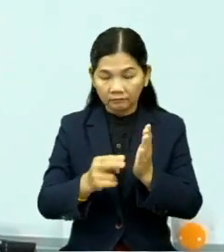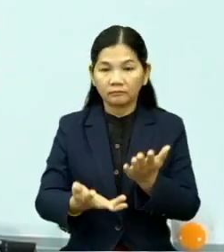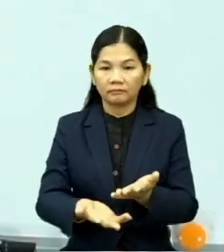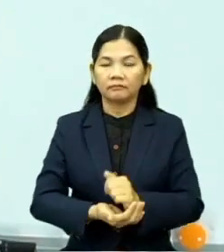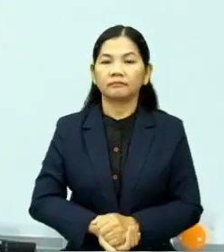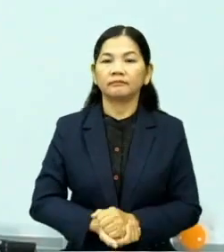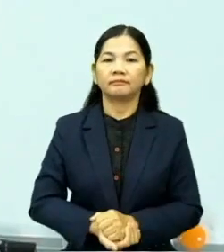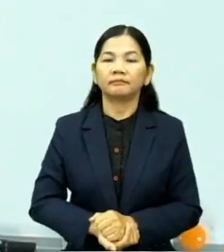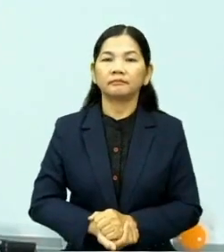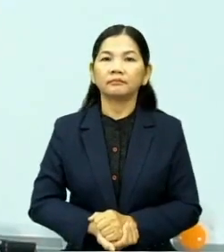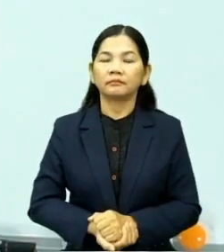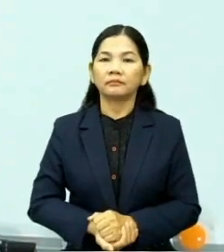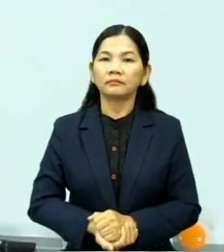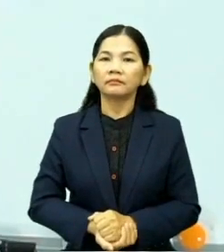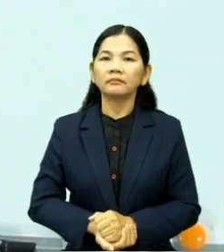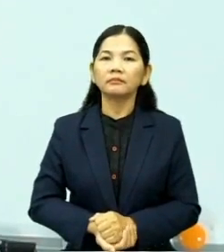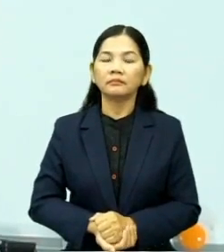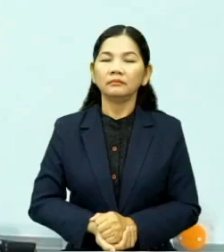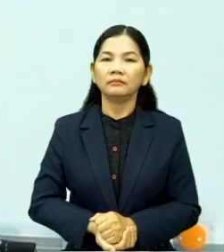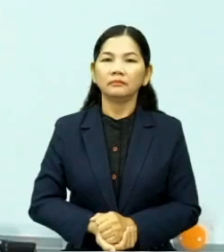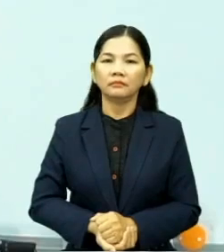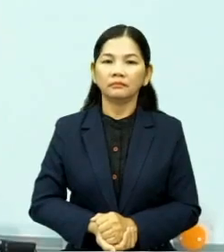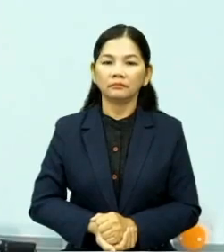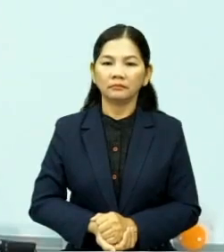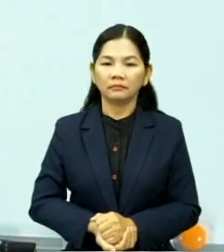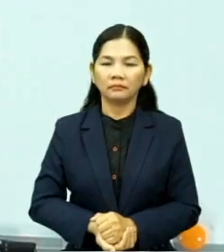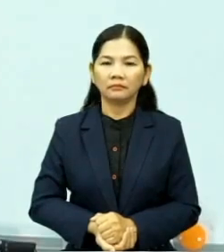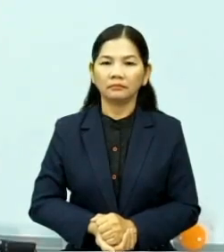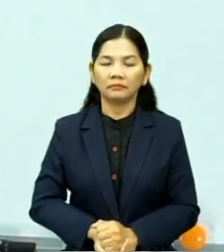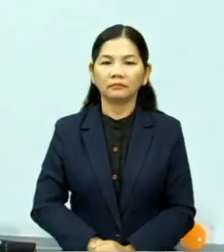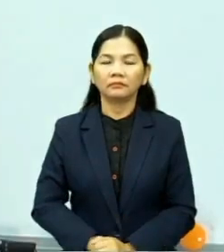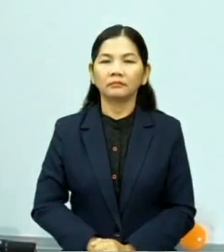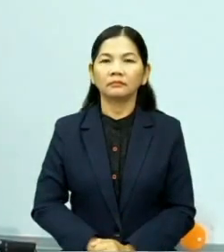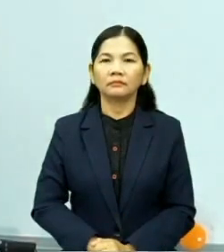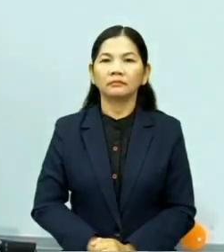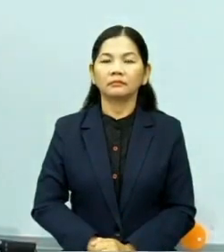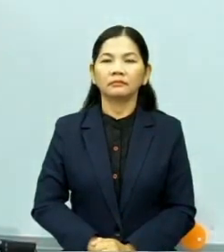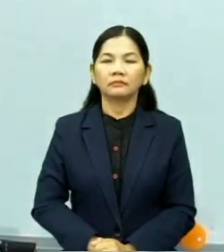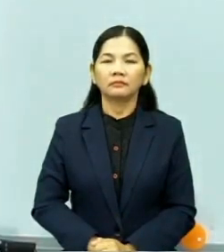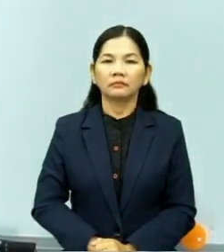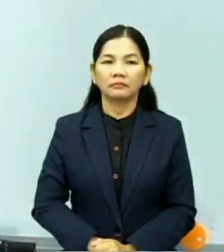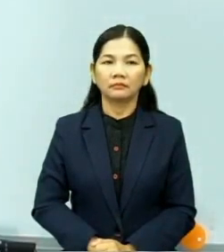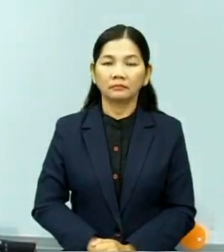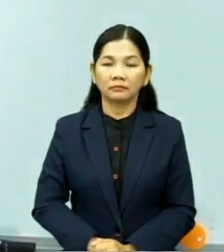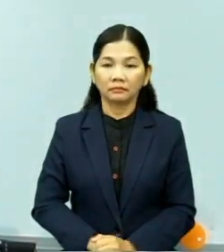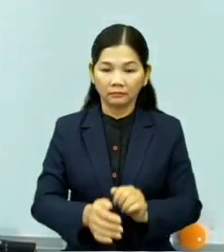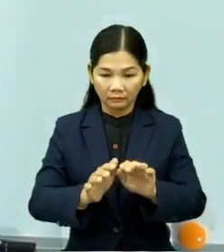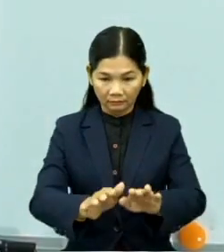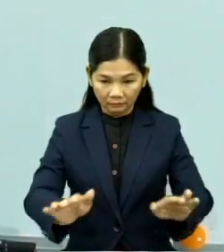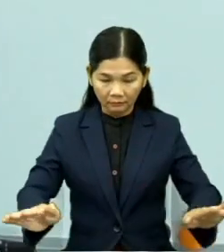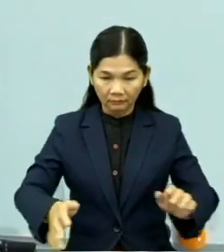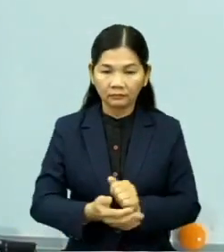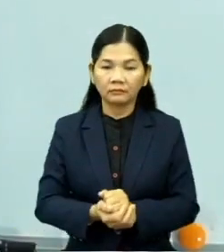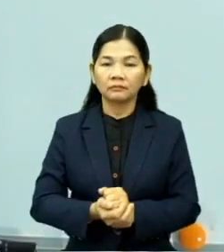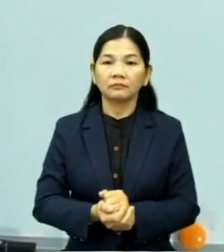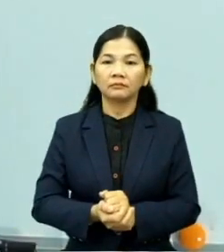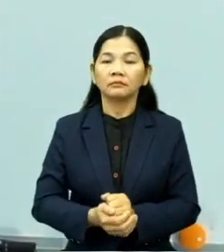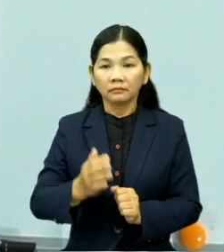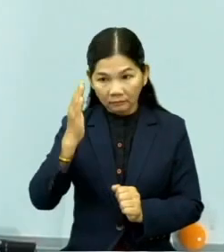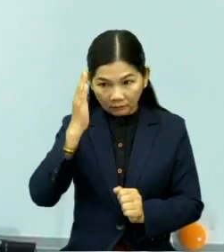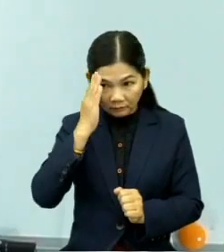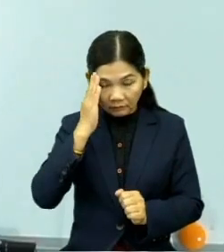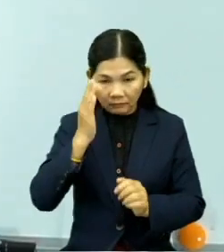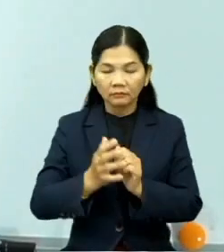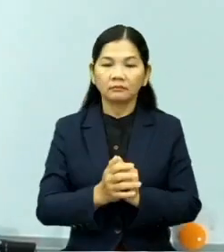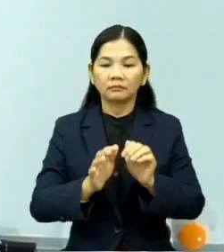ចា ចាអញ្ចឹងកូនកូនទាំងអស់គ្នាអ្នកគ្រូចាជឿជា